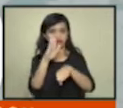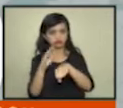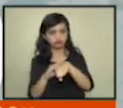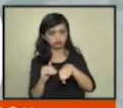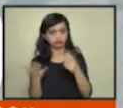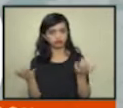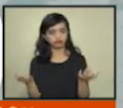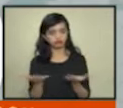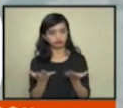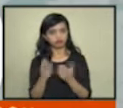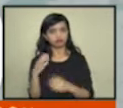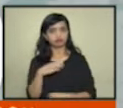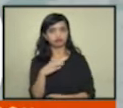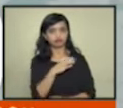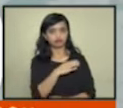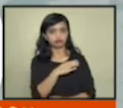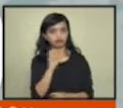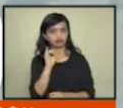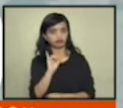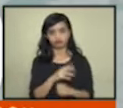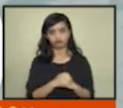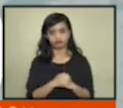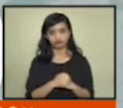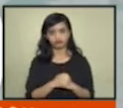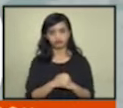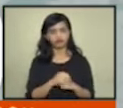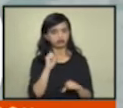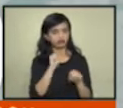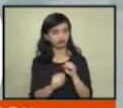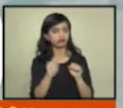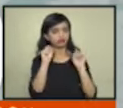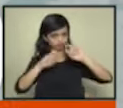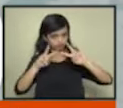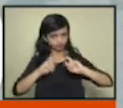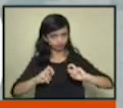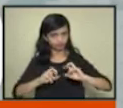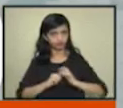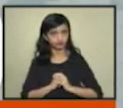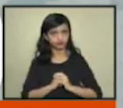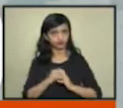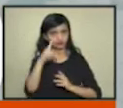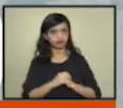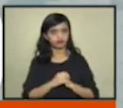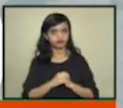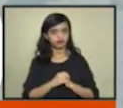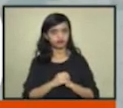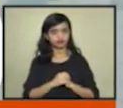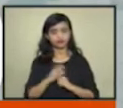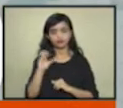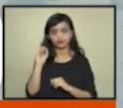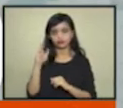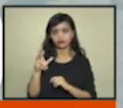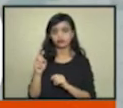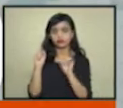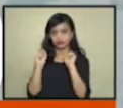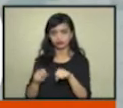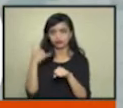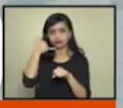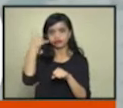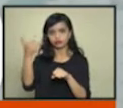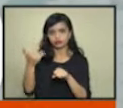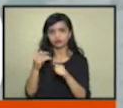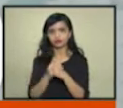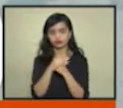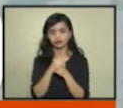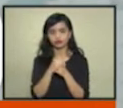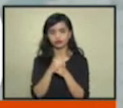namin po sa Congress kung kinakailangan para po maimbestigahan dahil sa sumbong na ito, sir. Pwede niyo tawagan yung iba yung